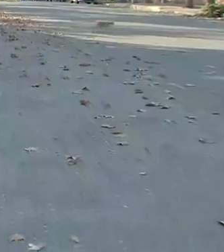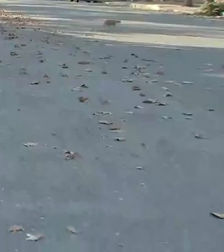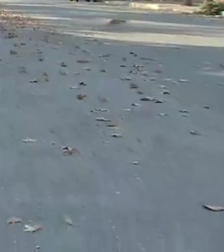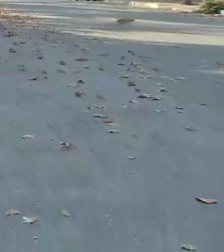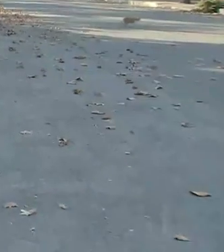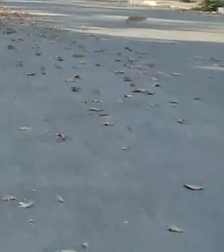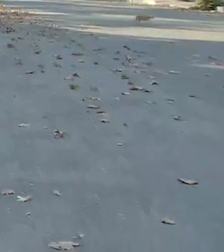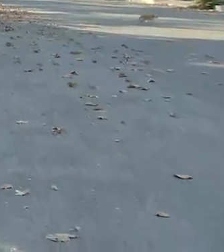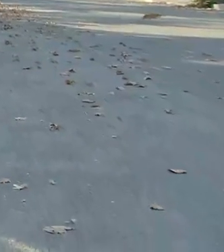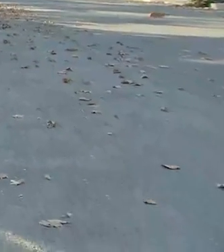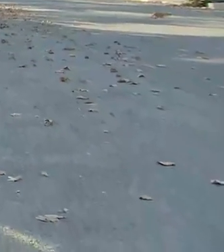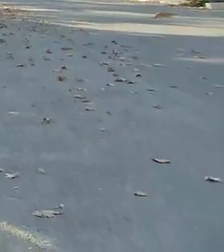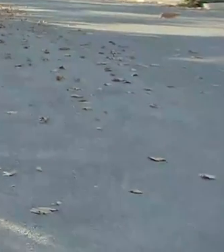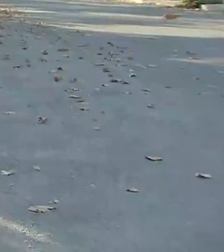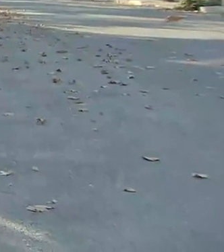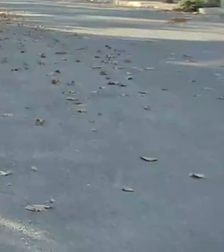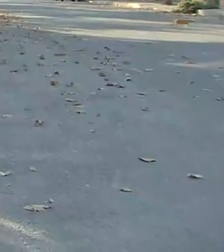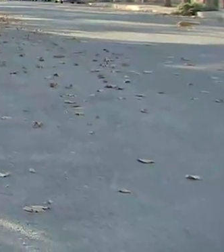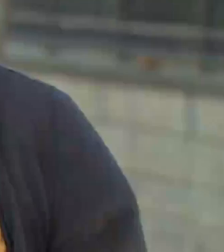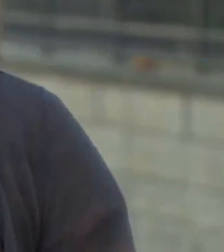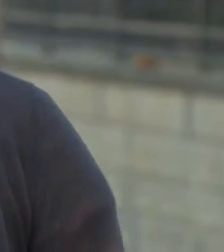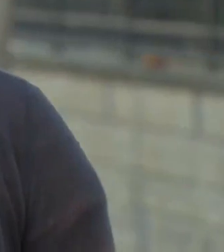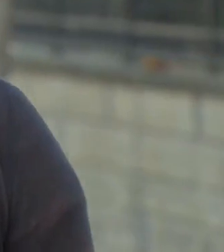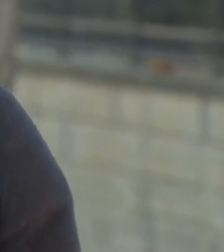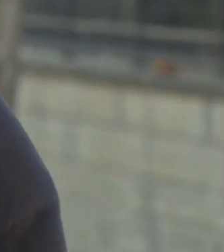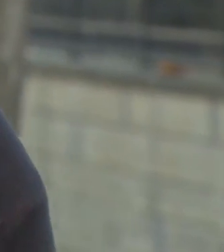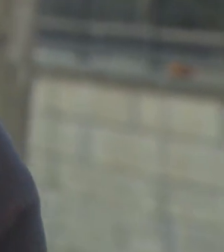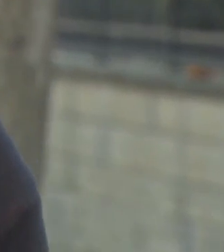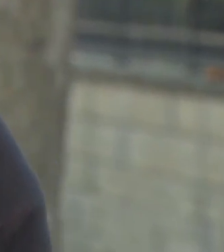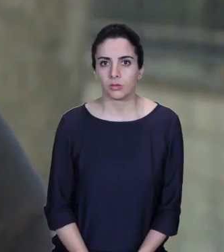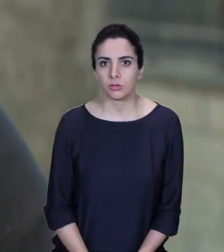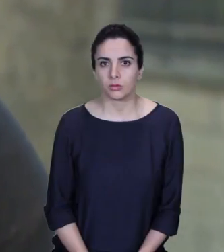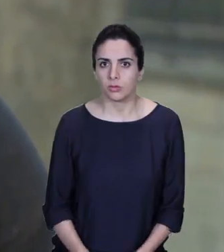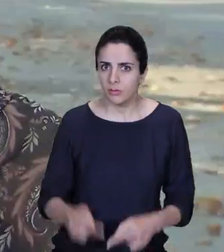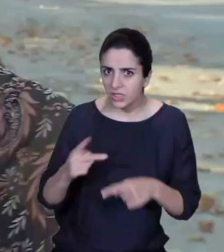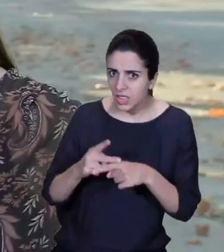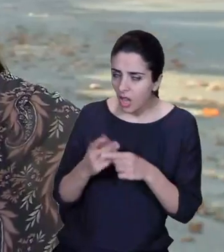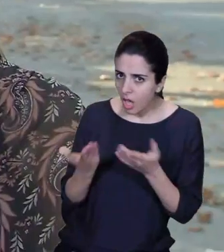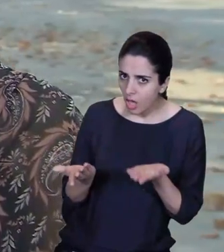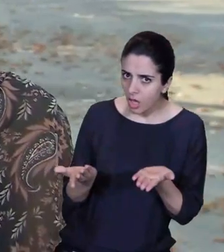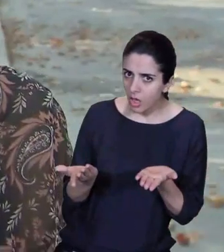Köşede durmuş sokağa bakarken Zehra da hemen ileriden o tarafa yaklaşıyor. Zehra?